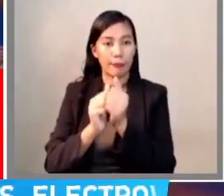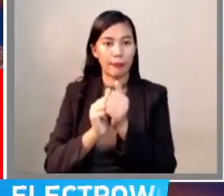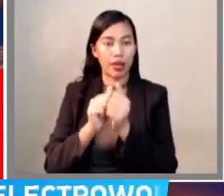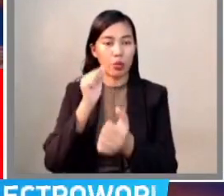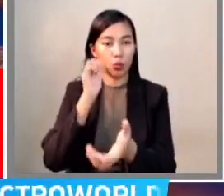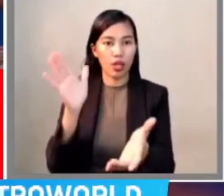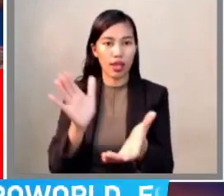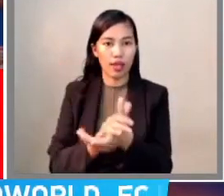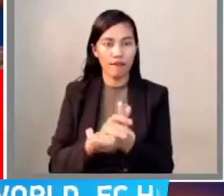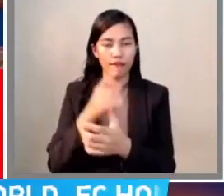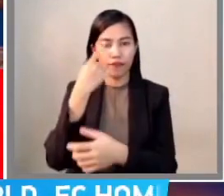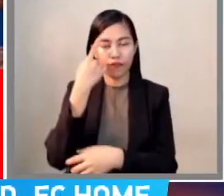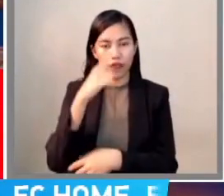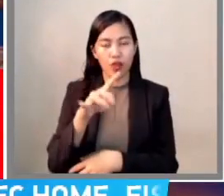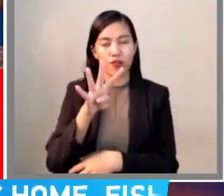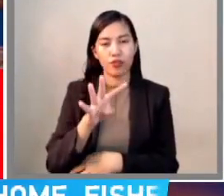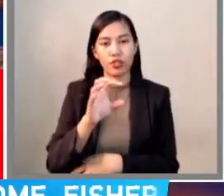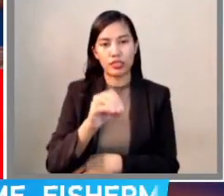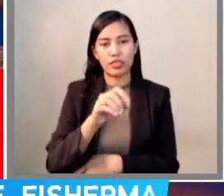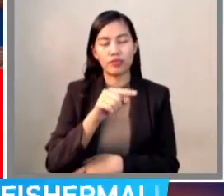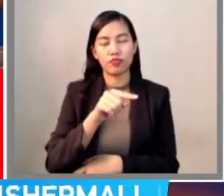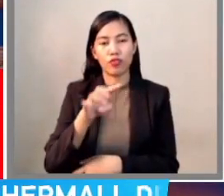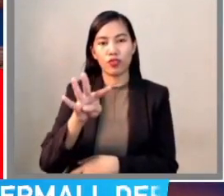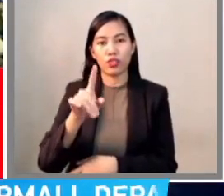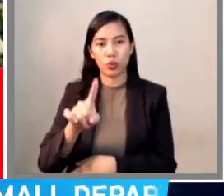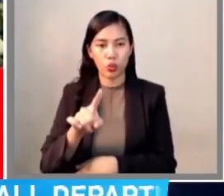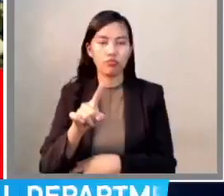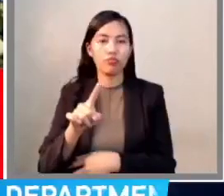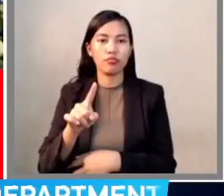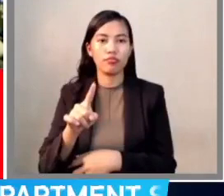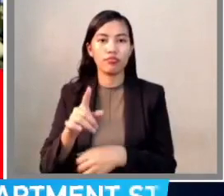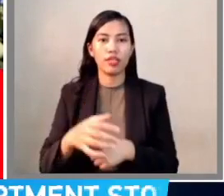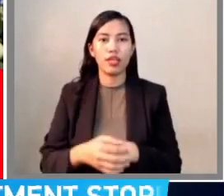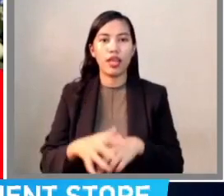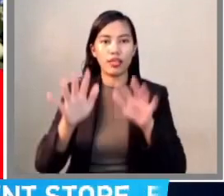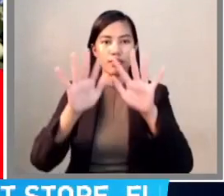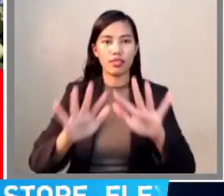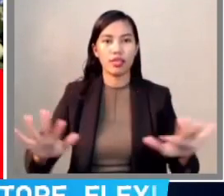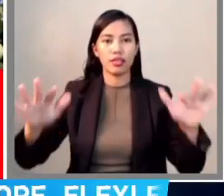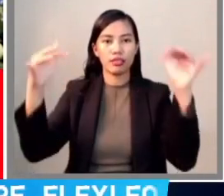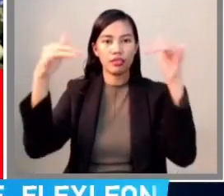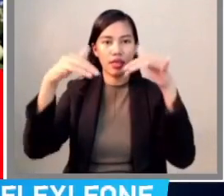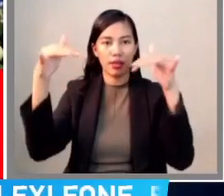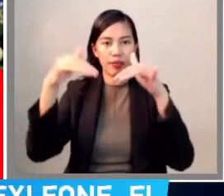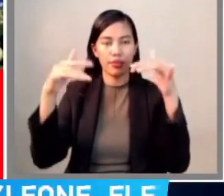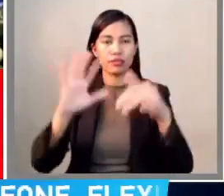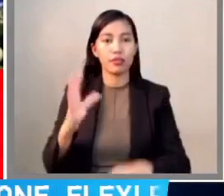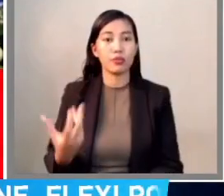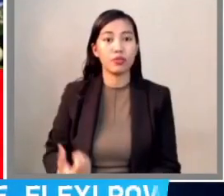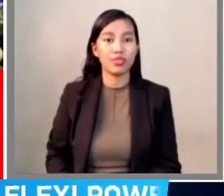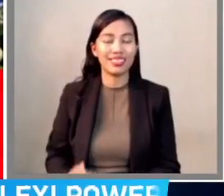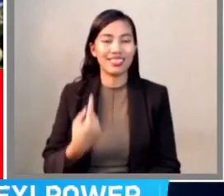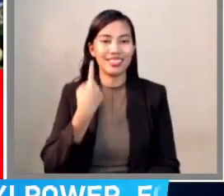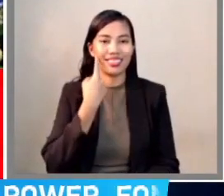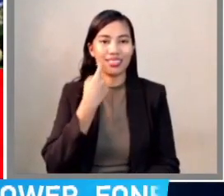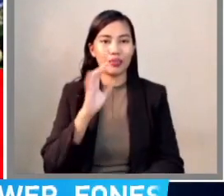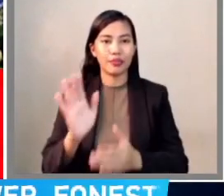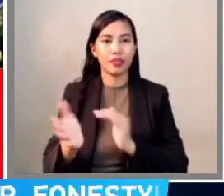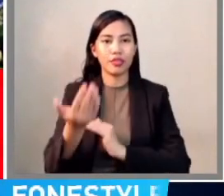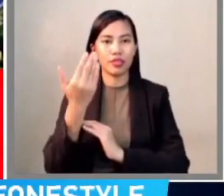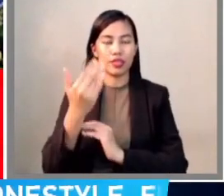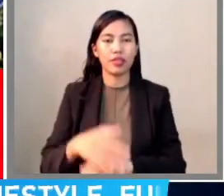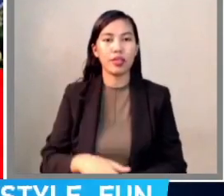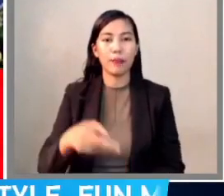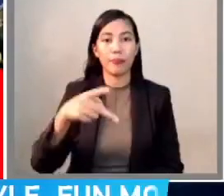at 41st ASEAN Summit sa Sokha Phnom Penh Hotel kaninang umaga. Tinanggap sila ni Cambodian Prime Minister Hun Sen. Sa kanyang